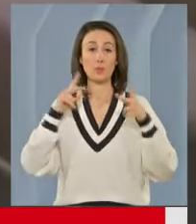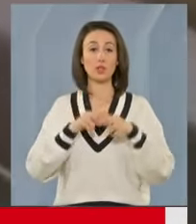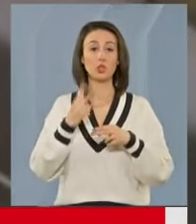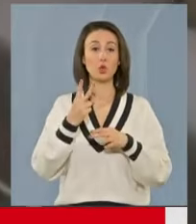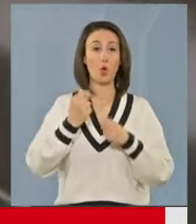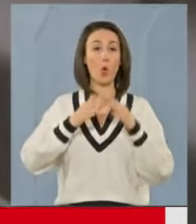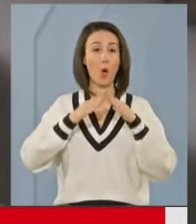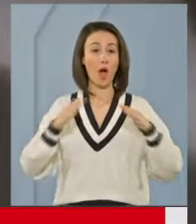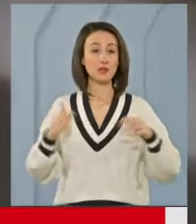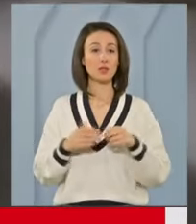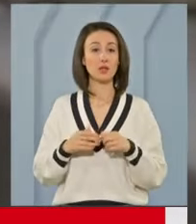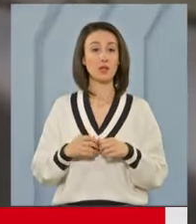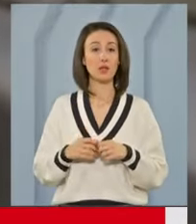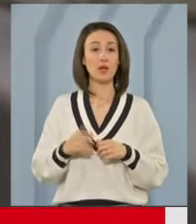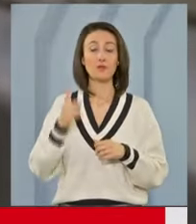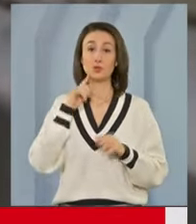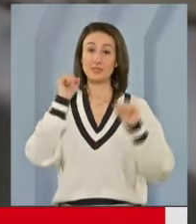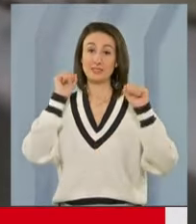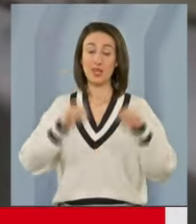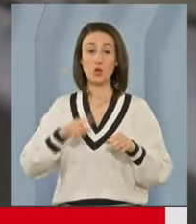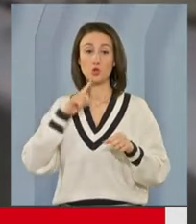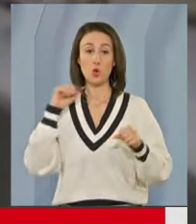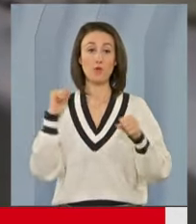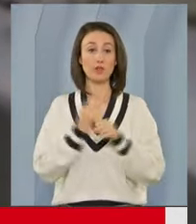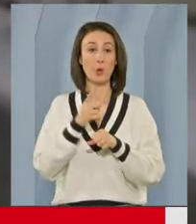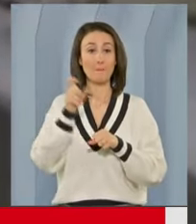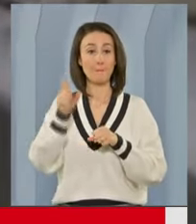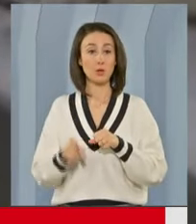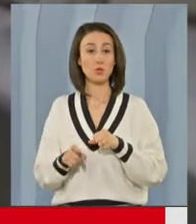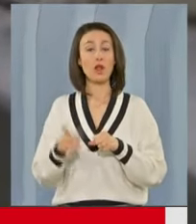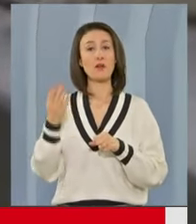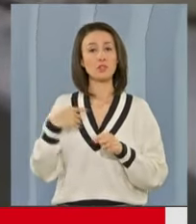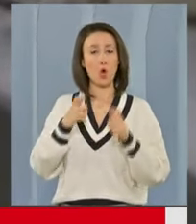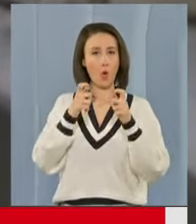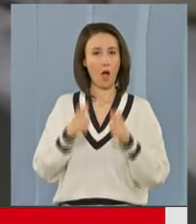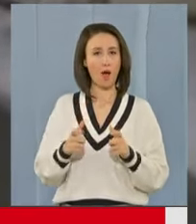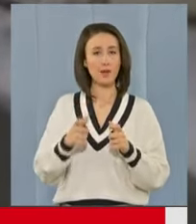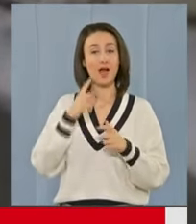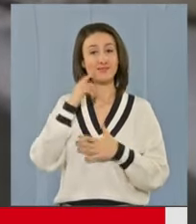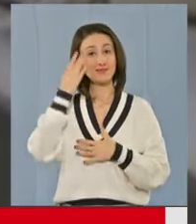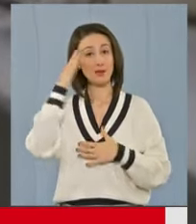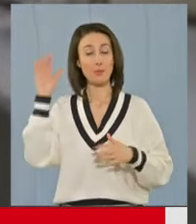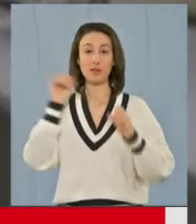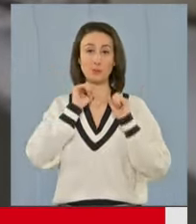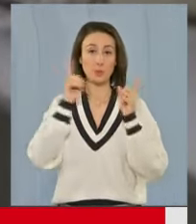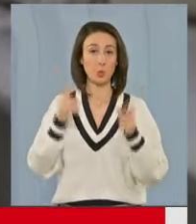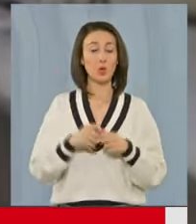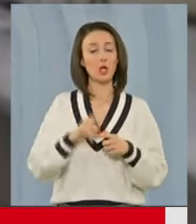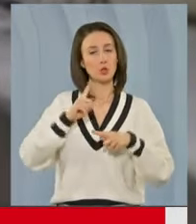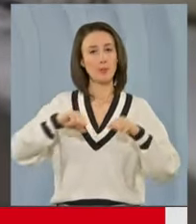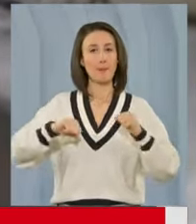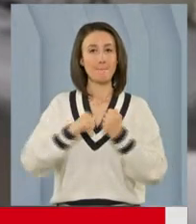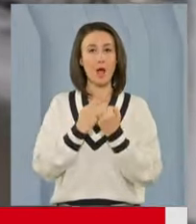două case unul dintre imobili a fost serios avariat iar o persoană care se afla într o cameră dărâmată a scăpat ca prin minune în urma